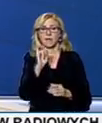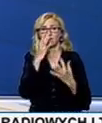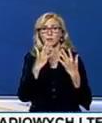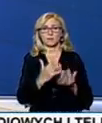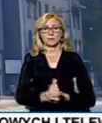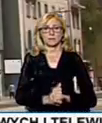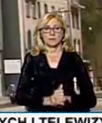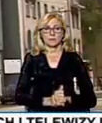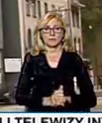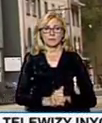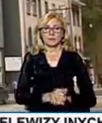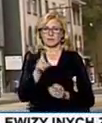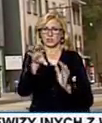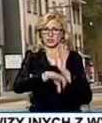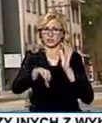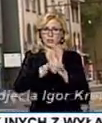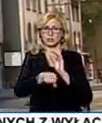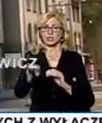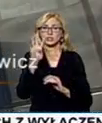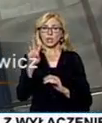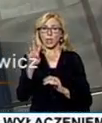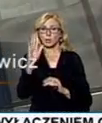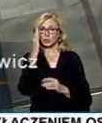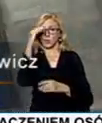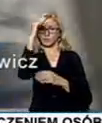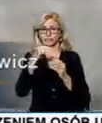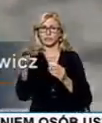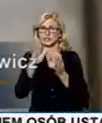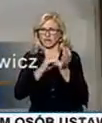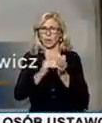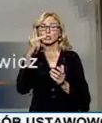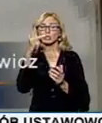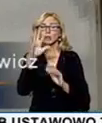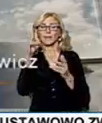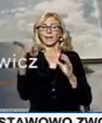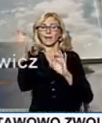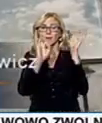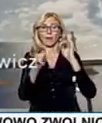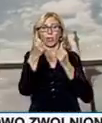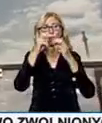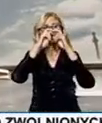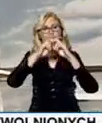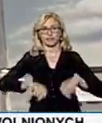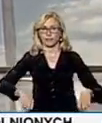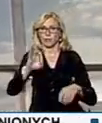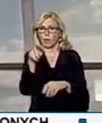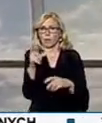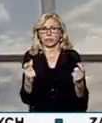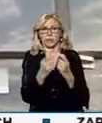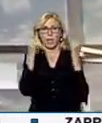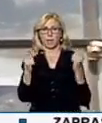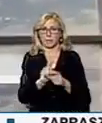Strześniewska-Jaśkiewicz. Zniszczone zostały 4 szyby, zwykła i 3 ozdobne. Jedną zdemontowano, gdyż zagrażała